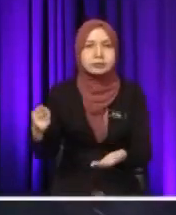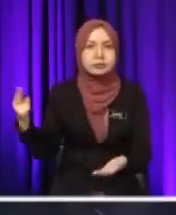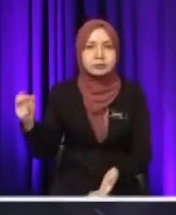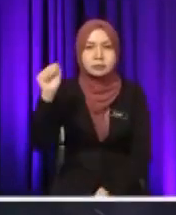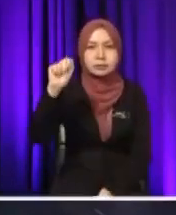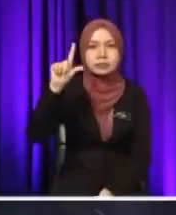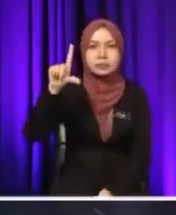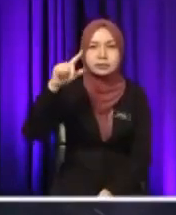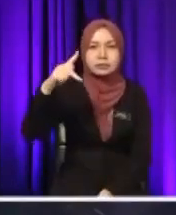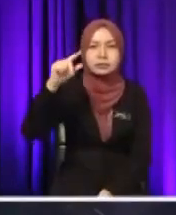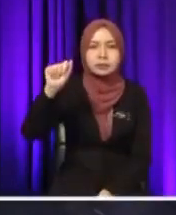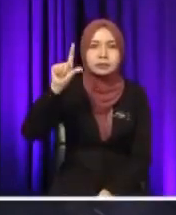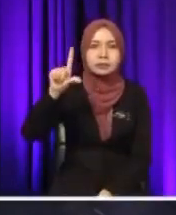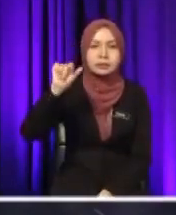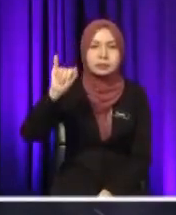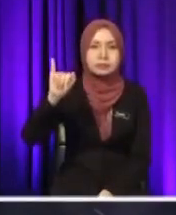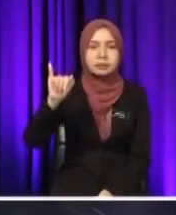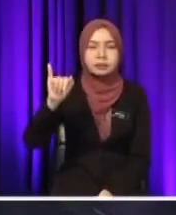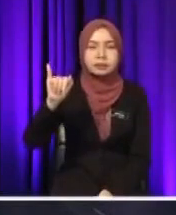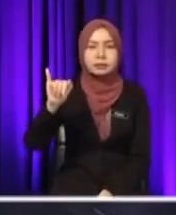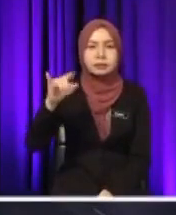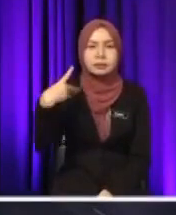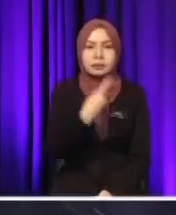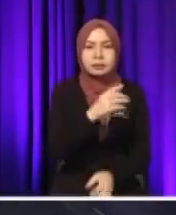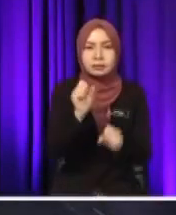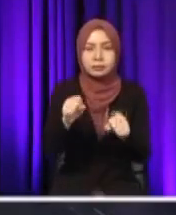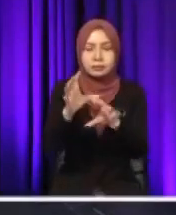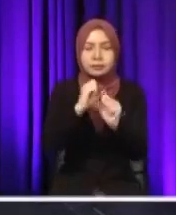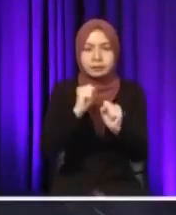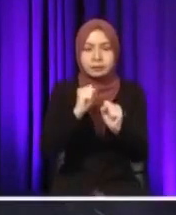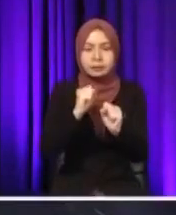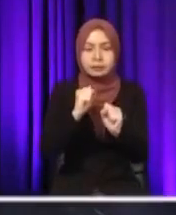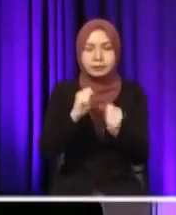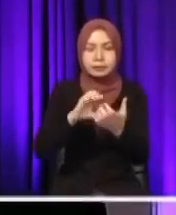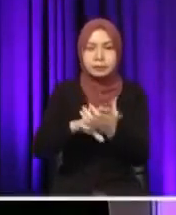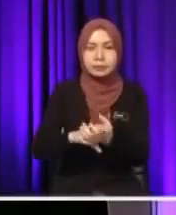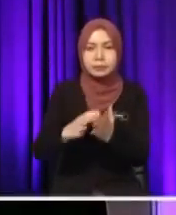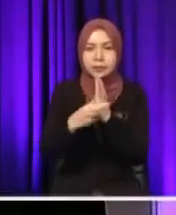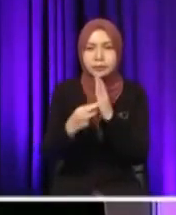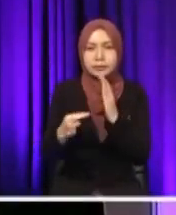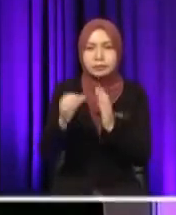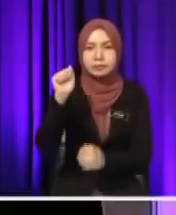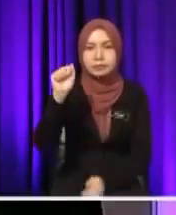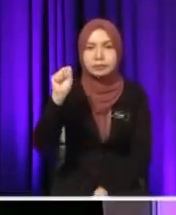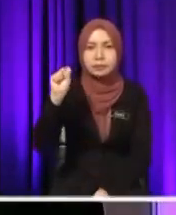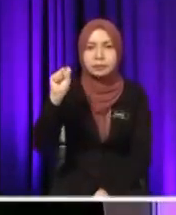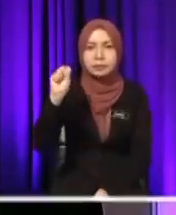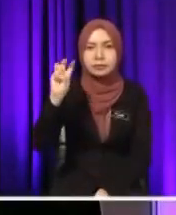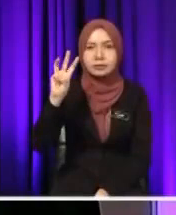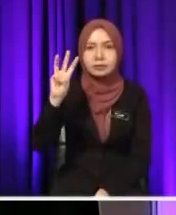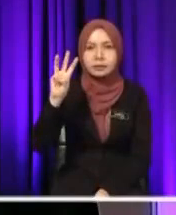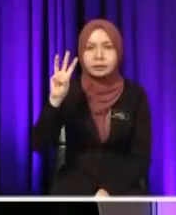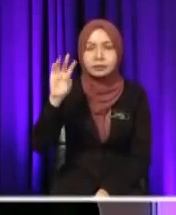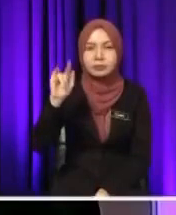Berakali. So kita hanya boleh dapatkan minyak sawit yang kita campurkan dengan bahan berakali. Alright, dan kita